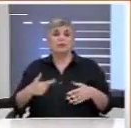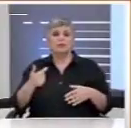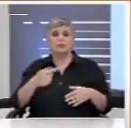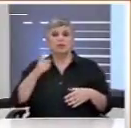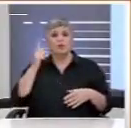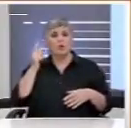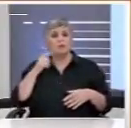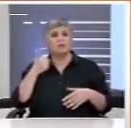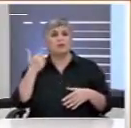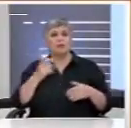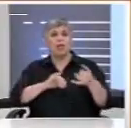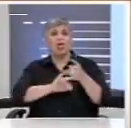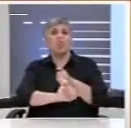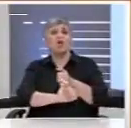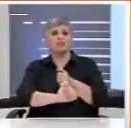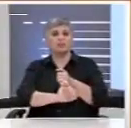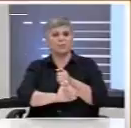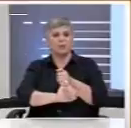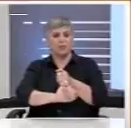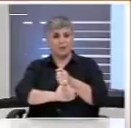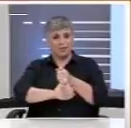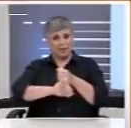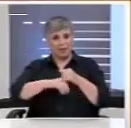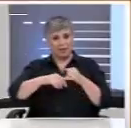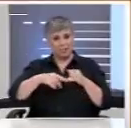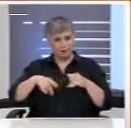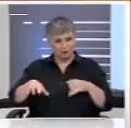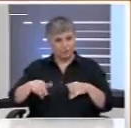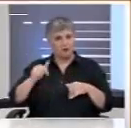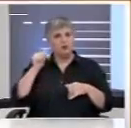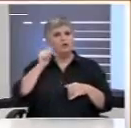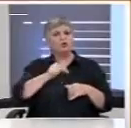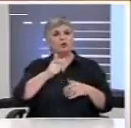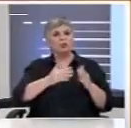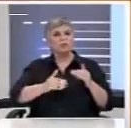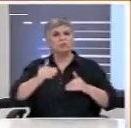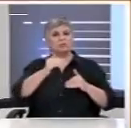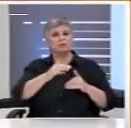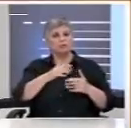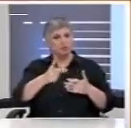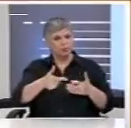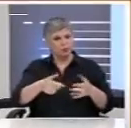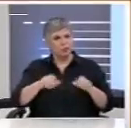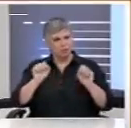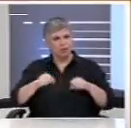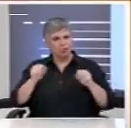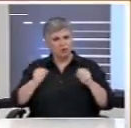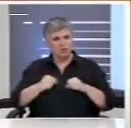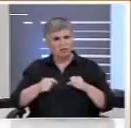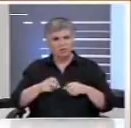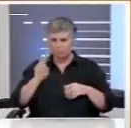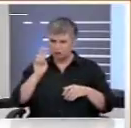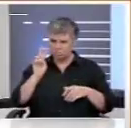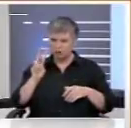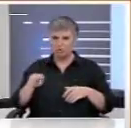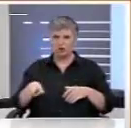και κρατικά μυστικά, είχε πει ο Λόρδος Πορφούμο ότι «μα βεβαίως δεν την ξέρω την κυρία και δεν έχω